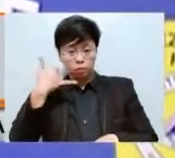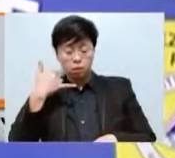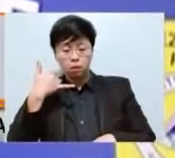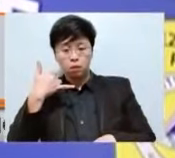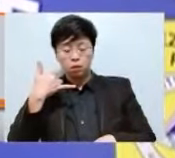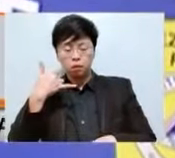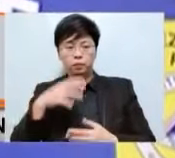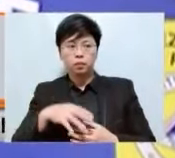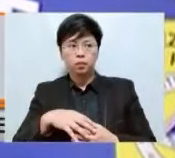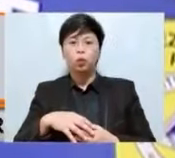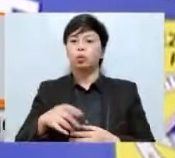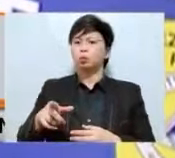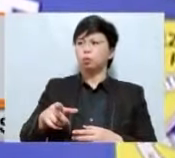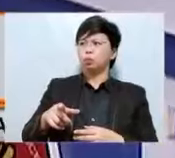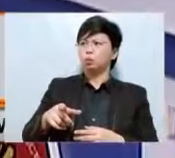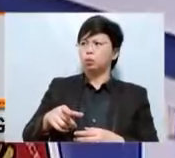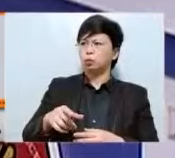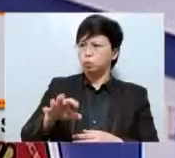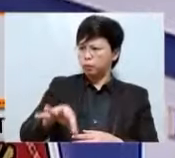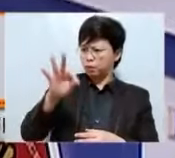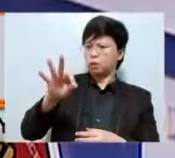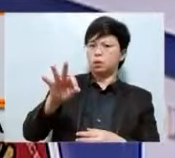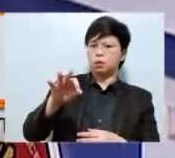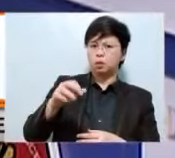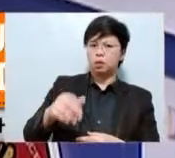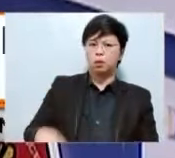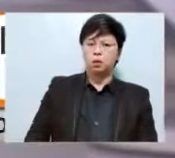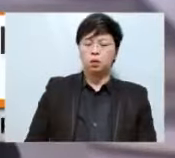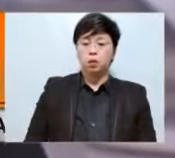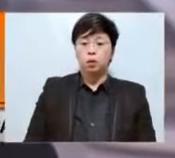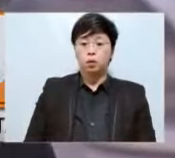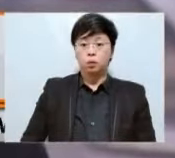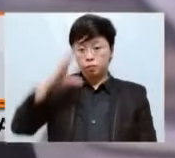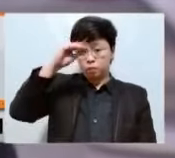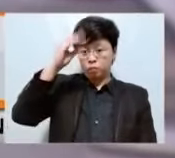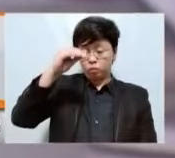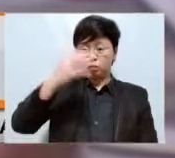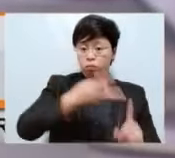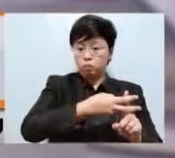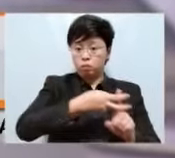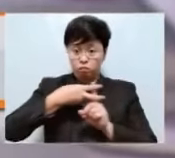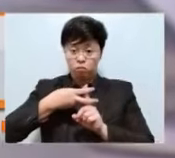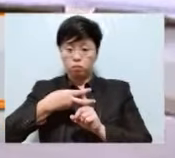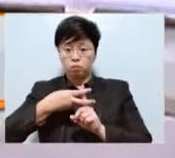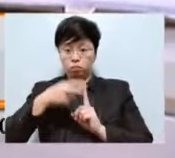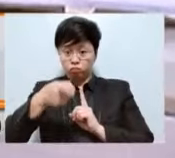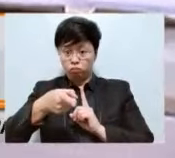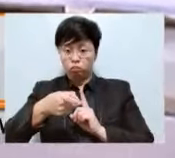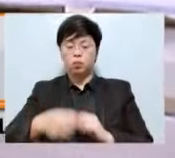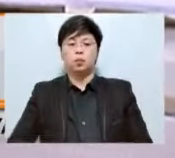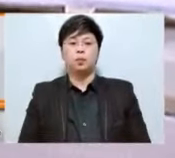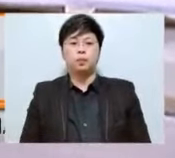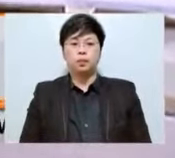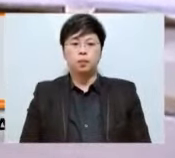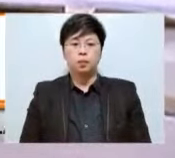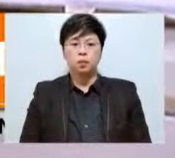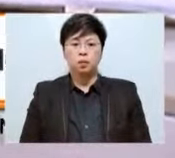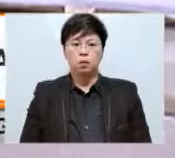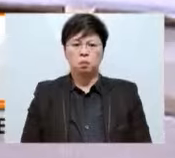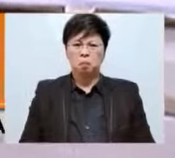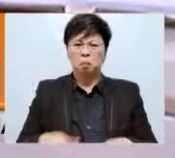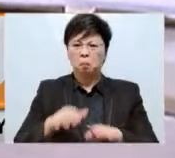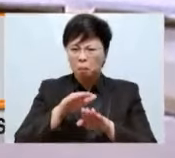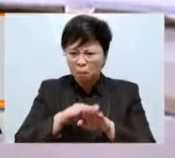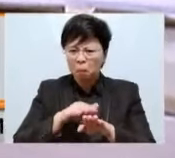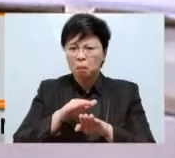35 anyos na si R Santos na siyang kumuha sa bata pero depensa niya naag ako sa bata Tapos baka makuha ng iba